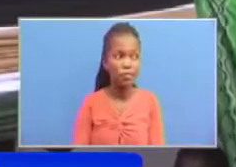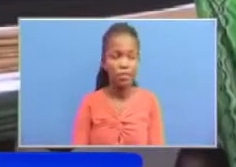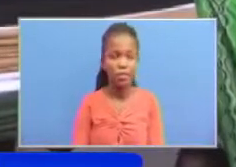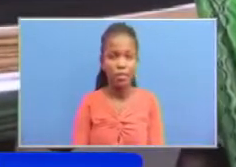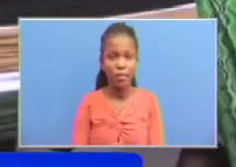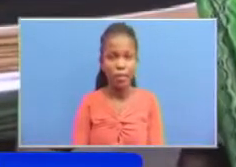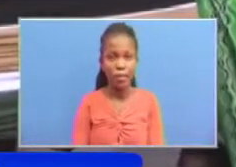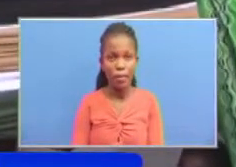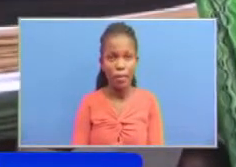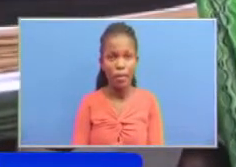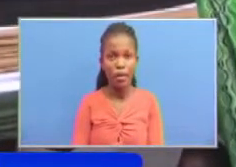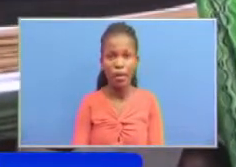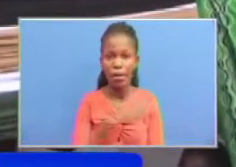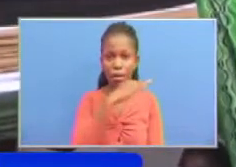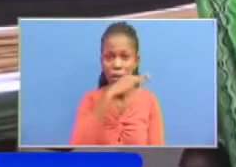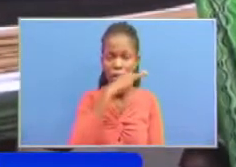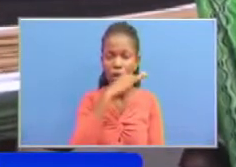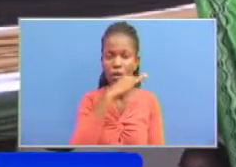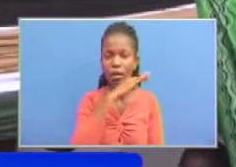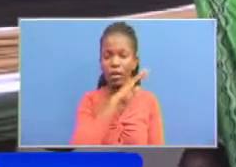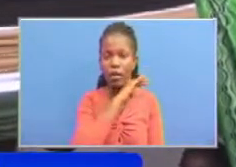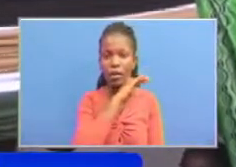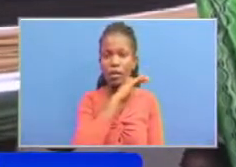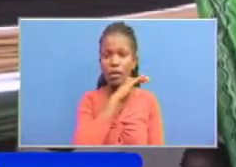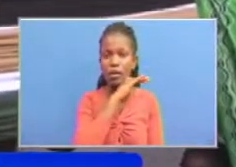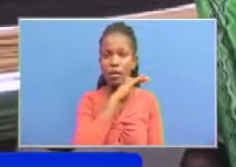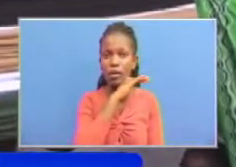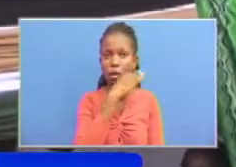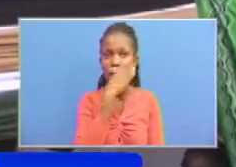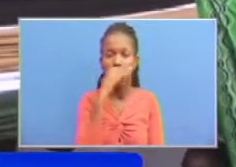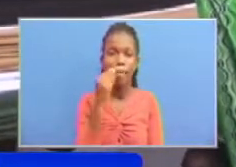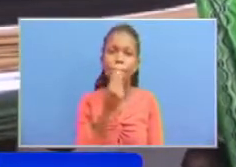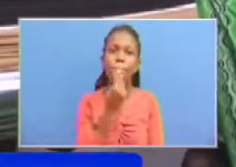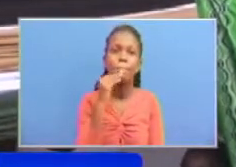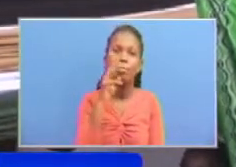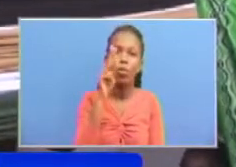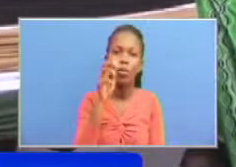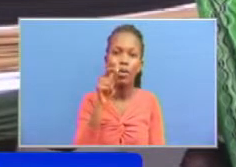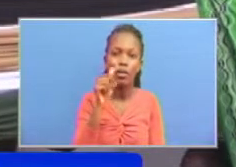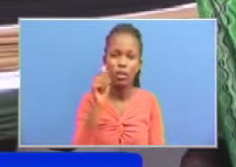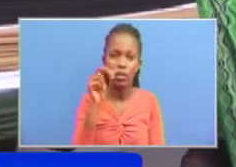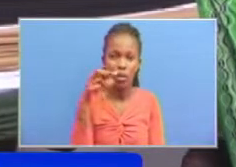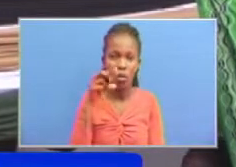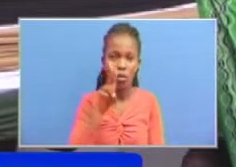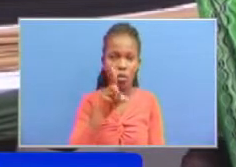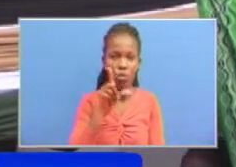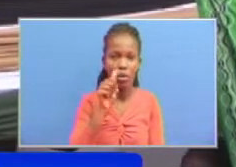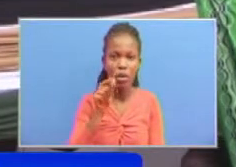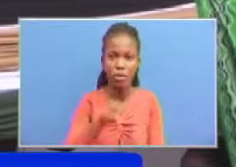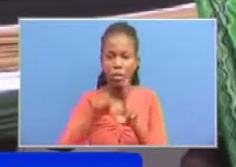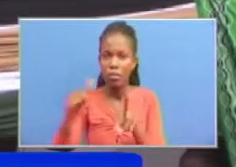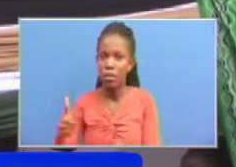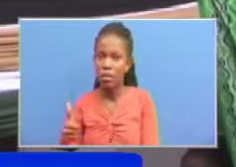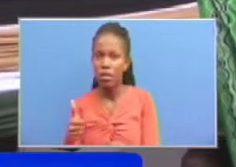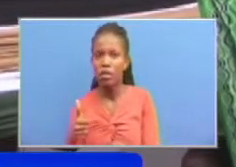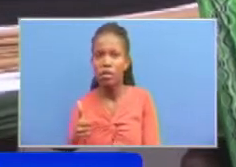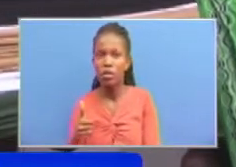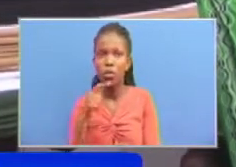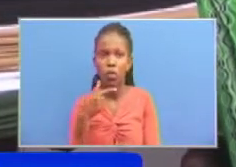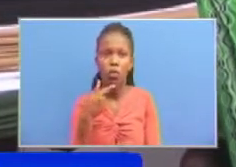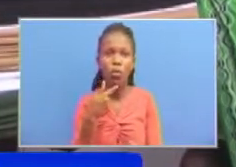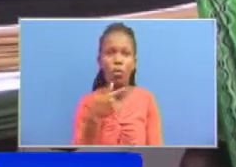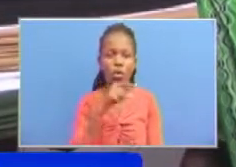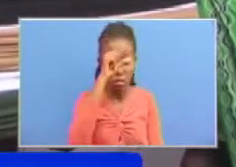Mheshimiwa Raila Amolo Odinga Mheshimiwa Musalia Mudavadi Mheshimiwa Wetangula na wale wengine tunataka kuwa kwa serikali